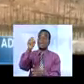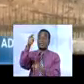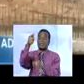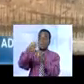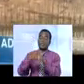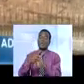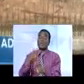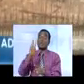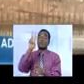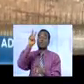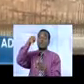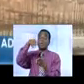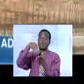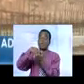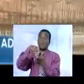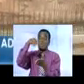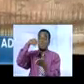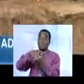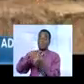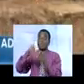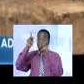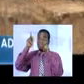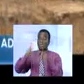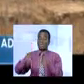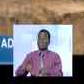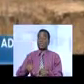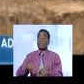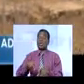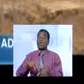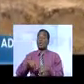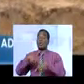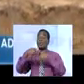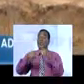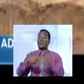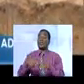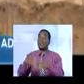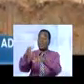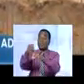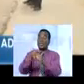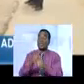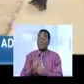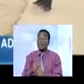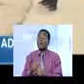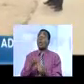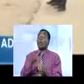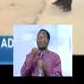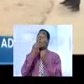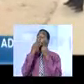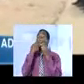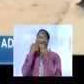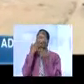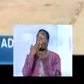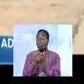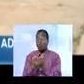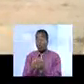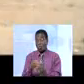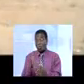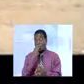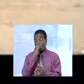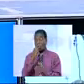millions de personnes n'auront plus de soucis à se faire pour avoir accès à l'eau potable à